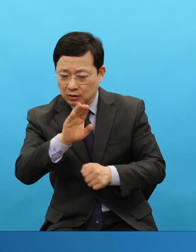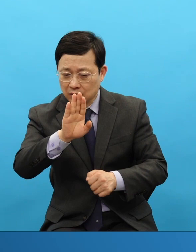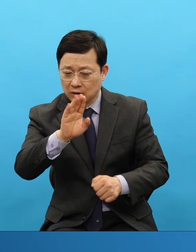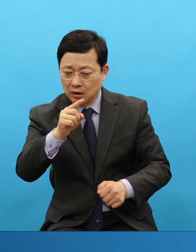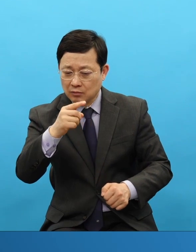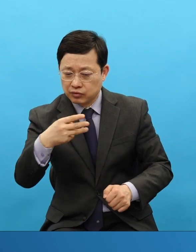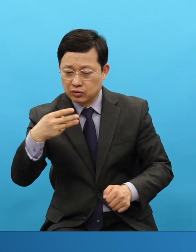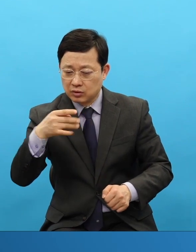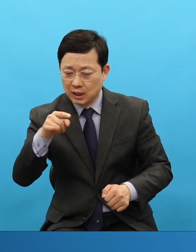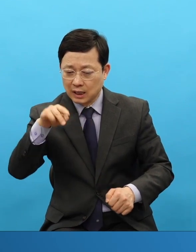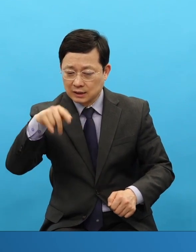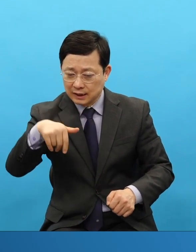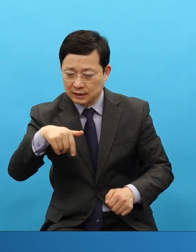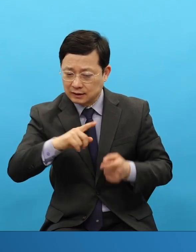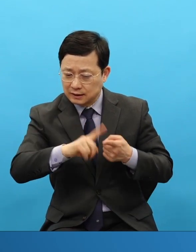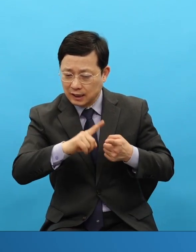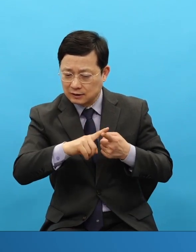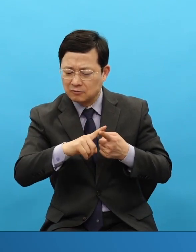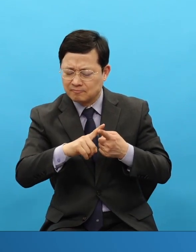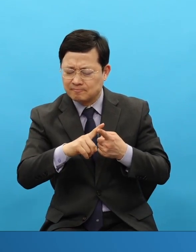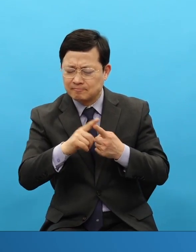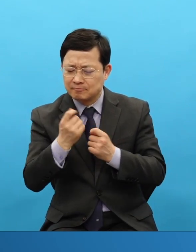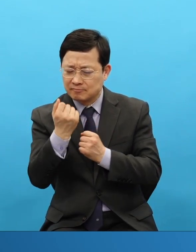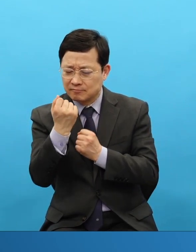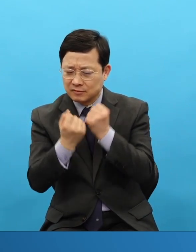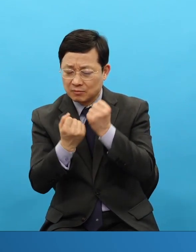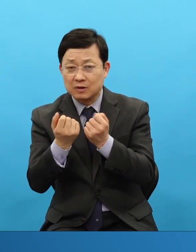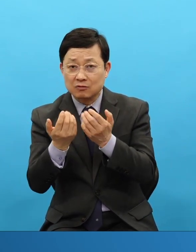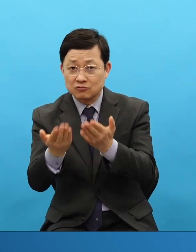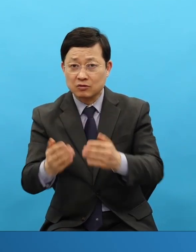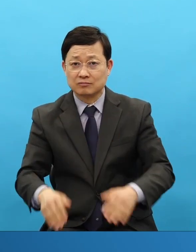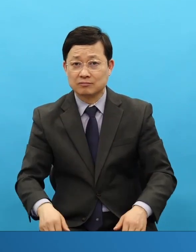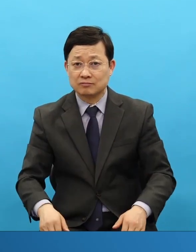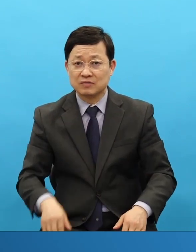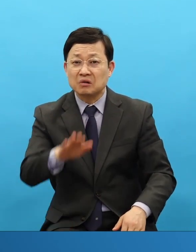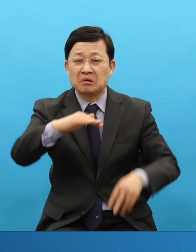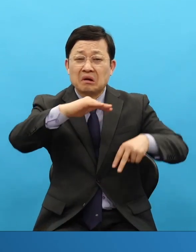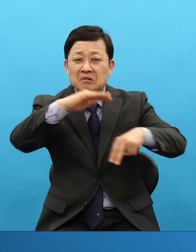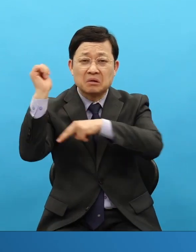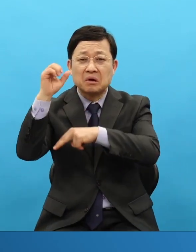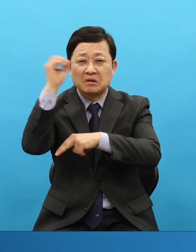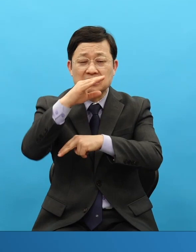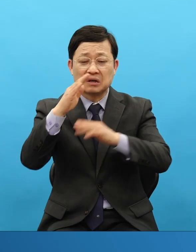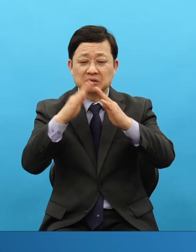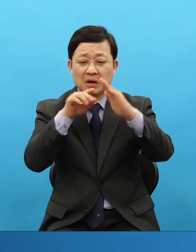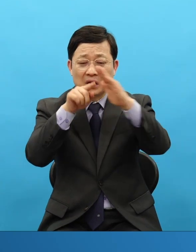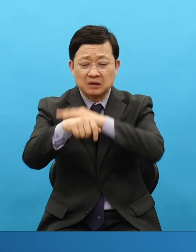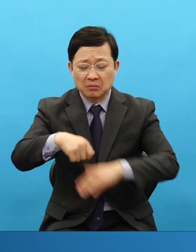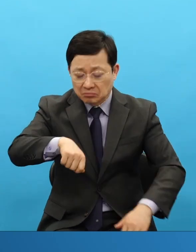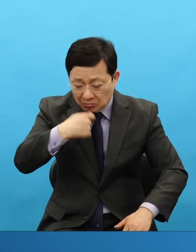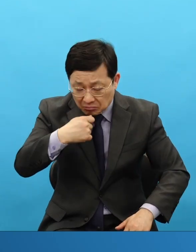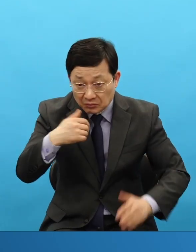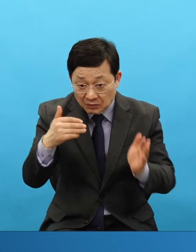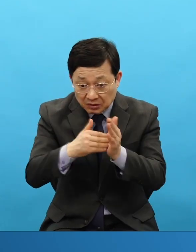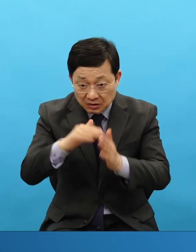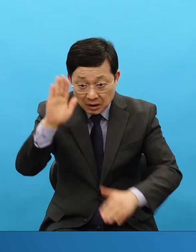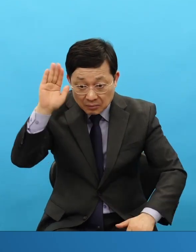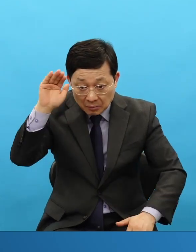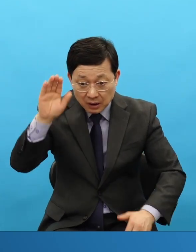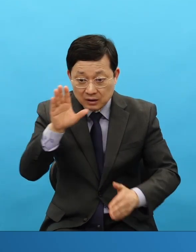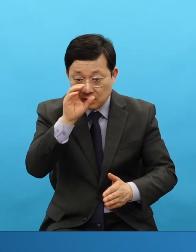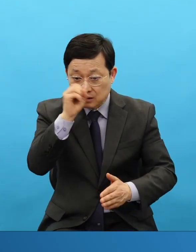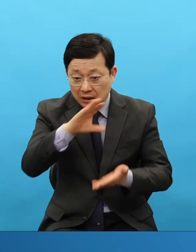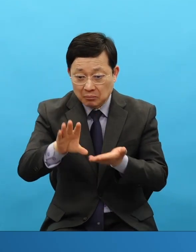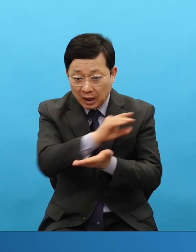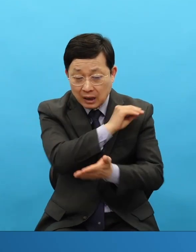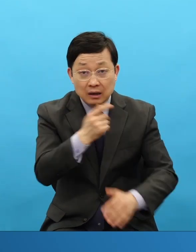대제사장 사무엘이 다윗의 집에 와서 밥만 먹고 잘 있어 하고 갔겠어요? The great high priest, he comes and